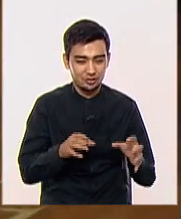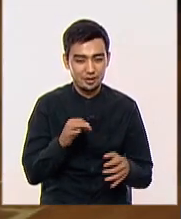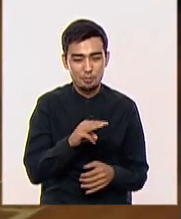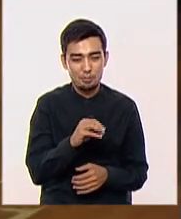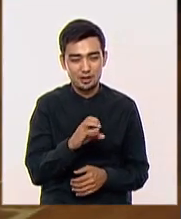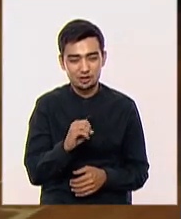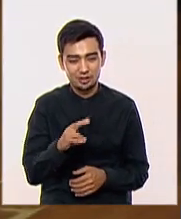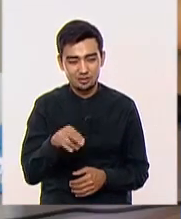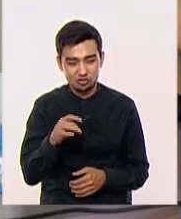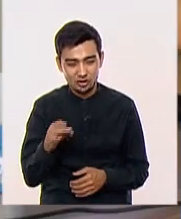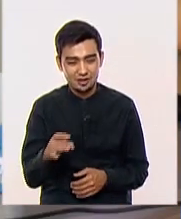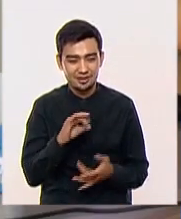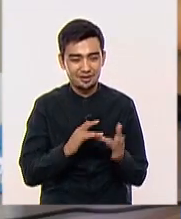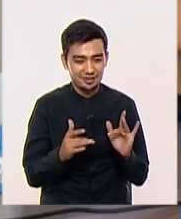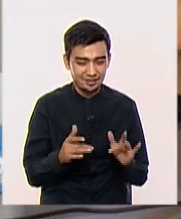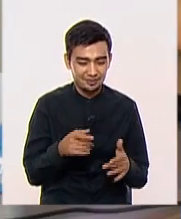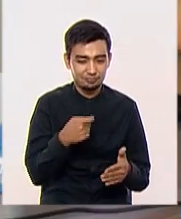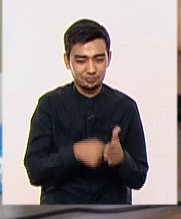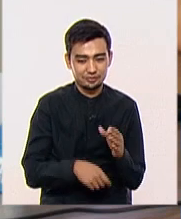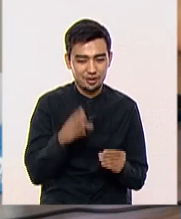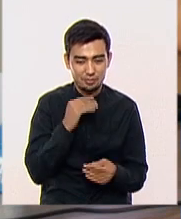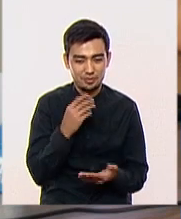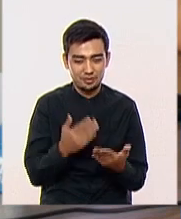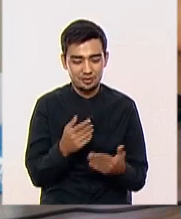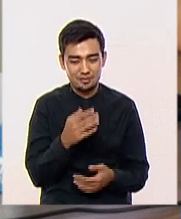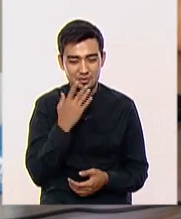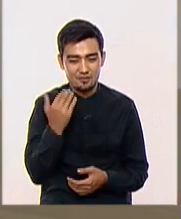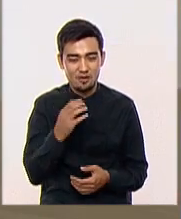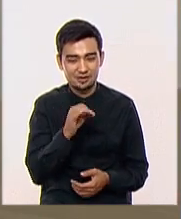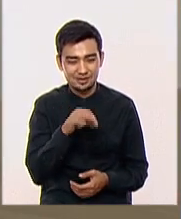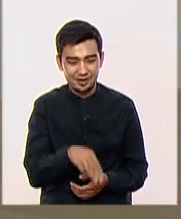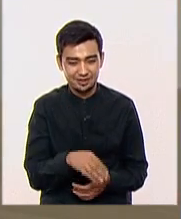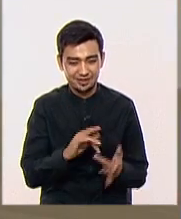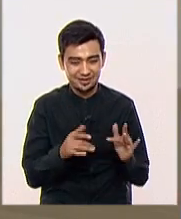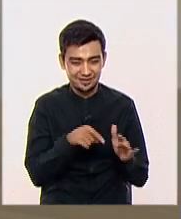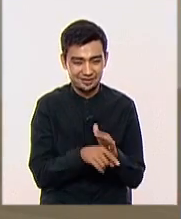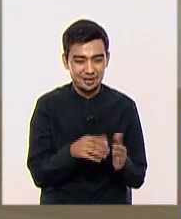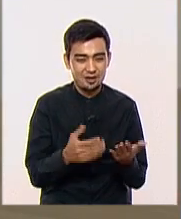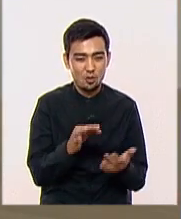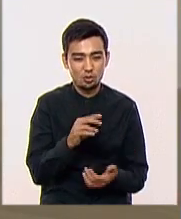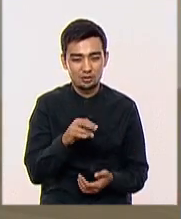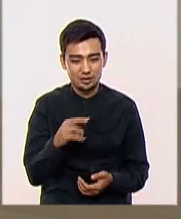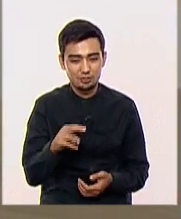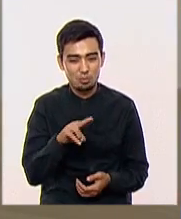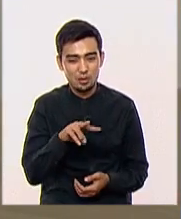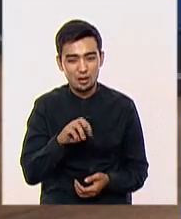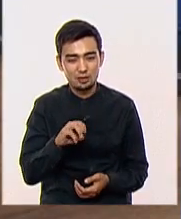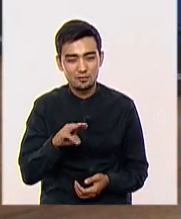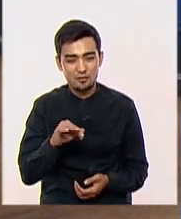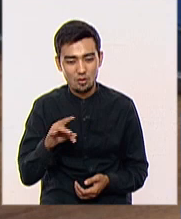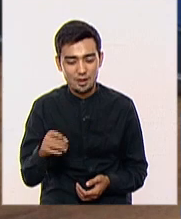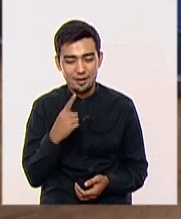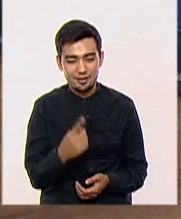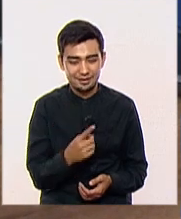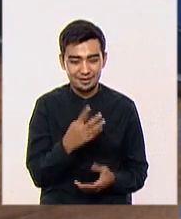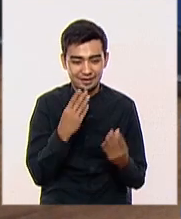мен әлеуметтік желілерді бұғаттау бар. Яғни шетелдік сайттар мен онлайн платформа иелері бір тәулікте қанша желі